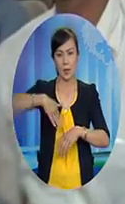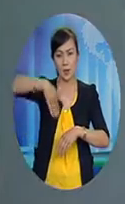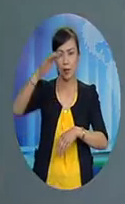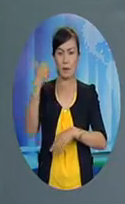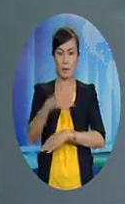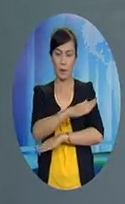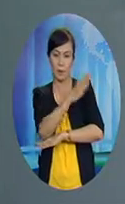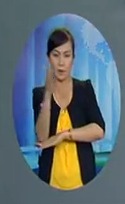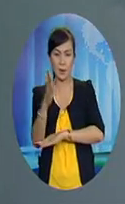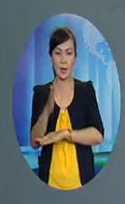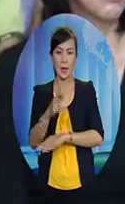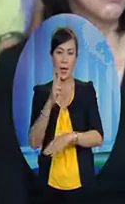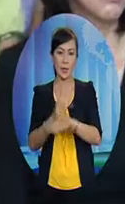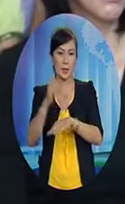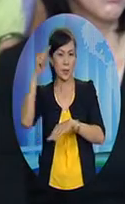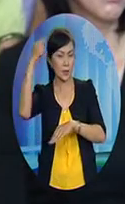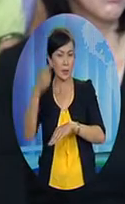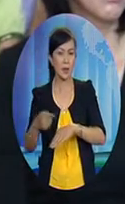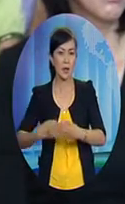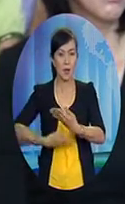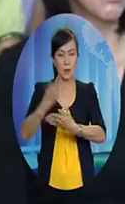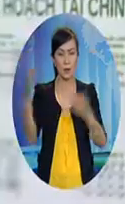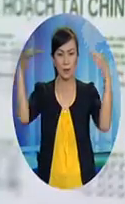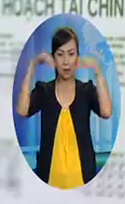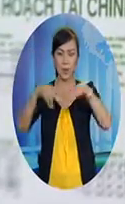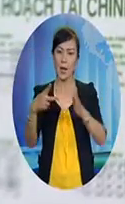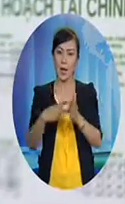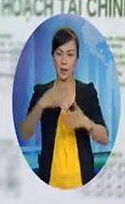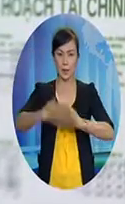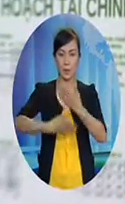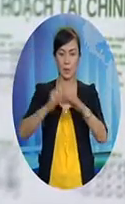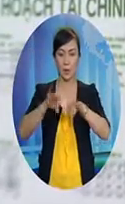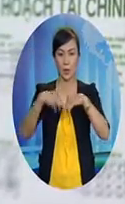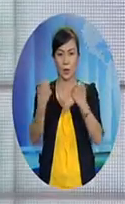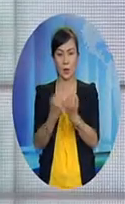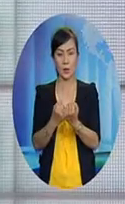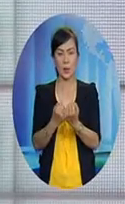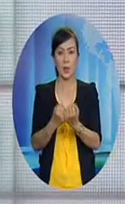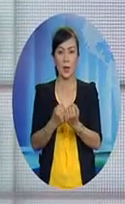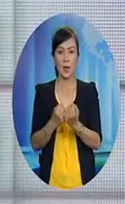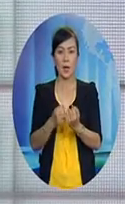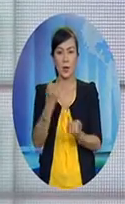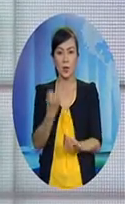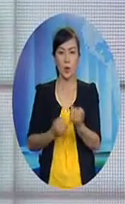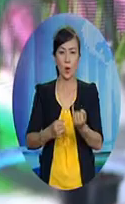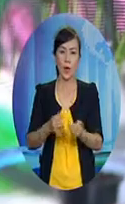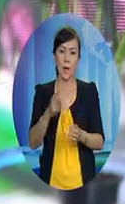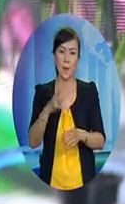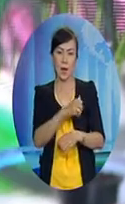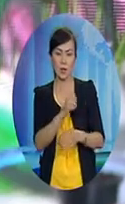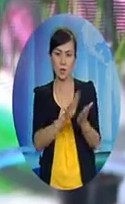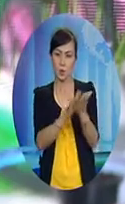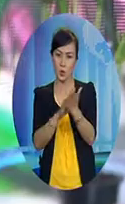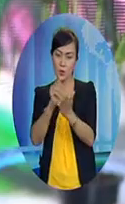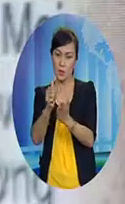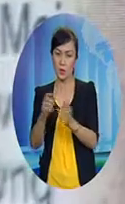triển. Từ hàng ngàn ý tưởng kinh doanh gửi về tham dự, sau 2 vòng thi, ban tổ chức cuộc thi ý tưởng trăm triệu đã chọn ra 3 tài năng xuất sắc nhất bước